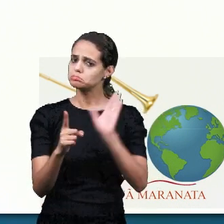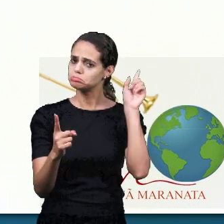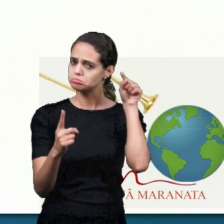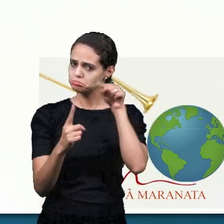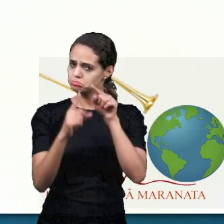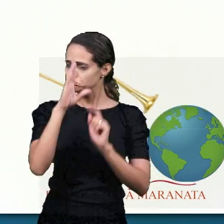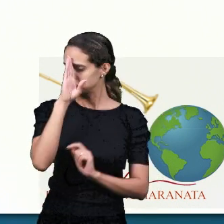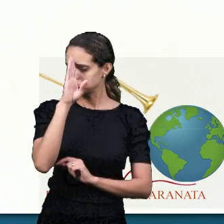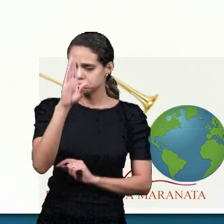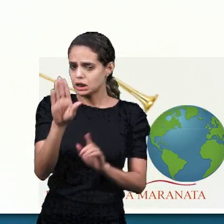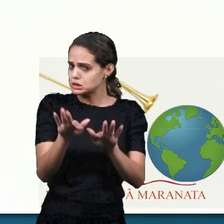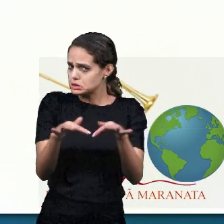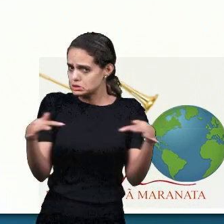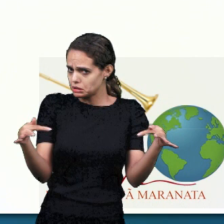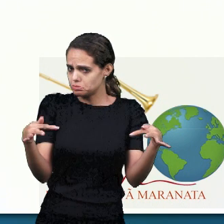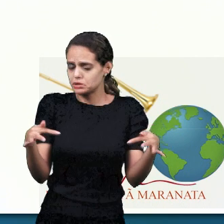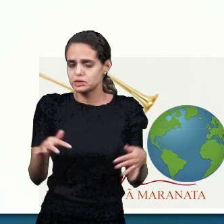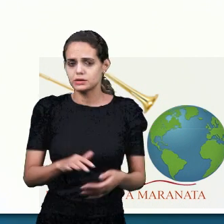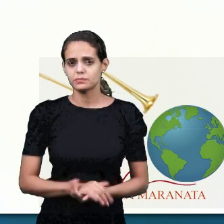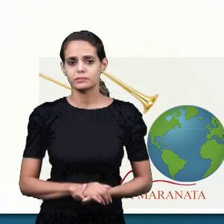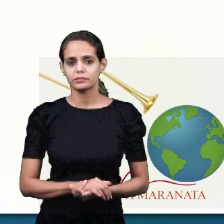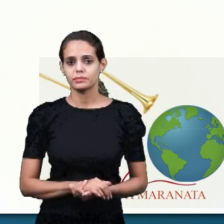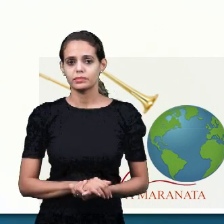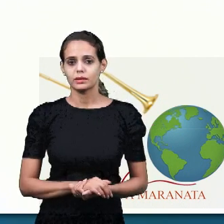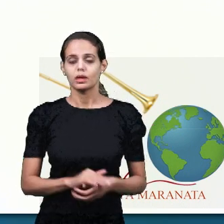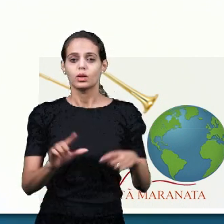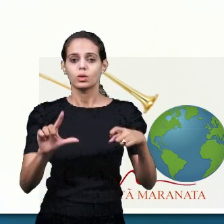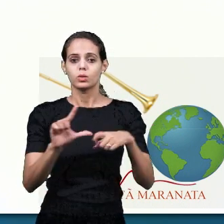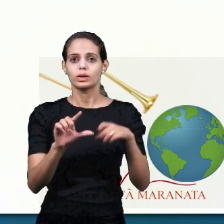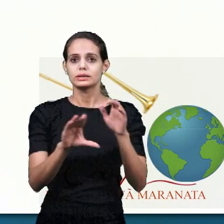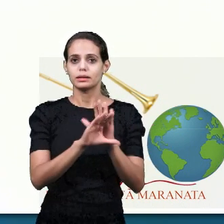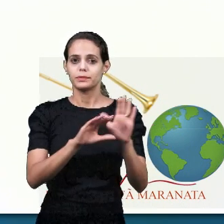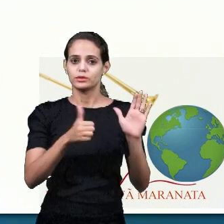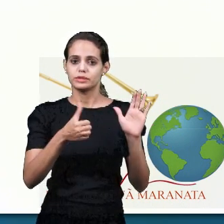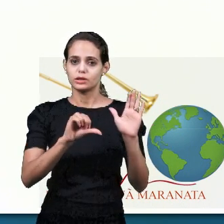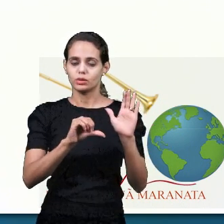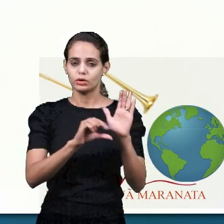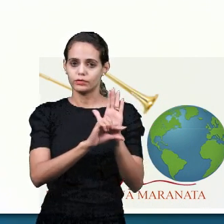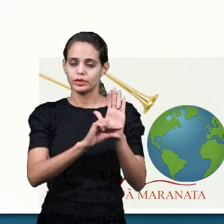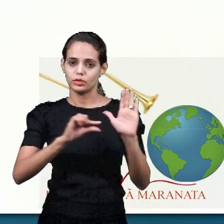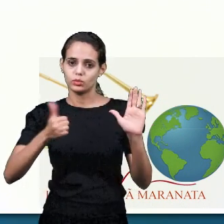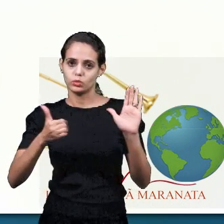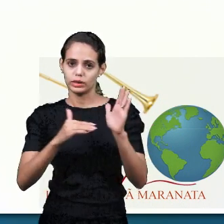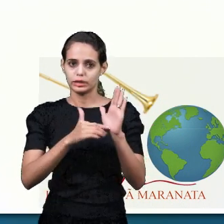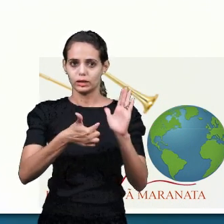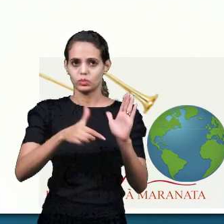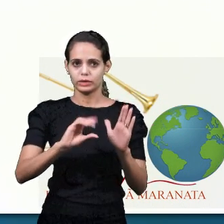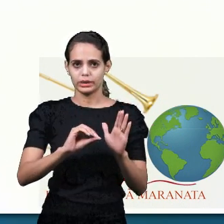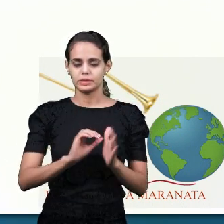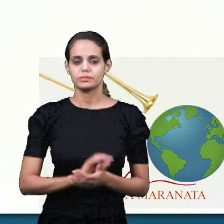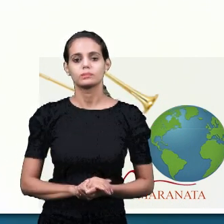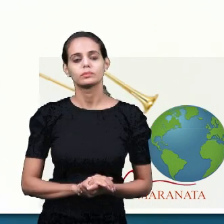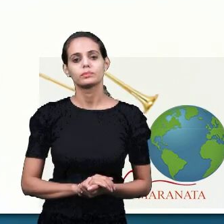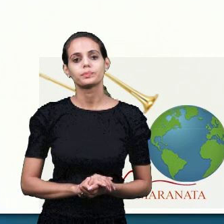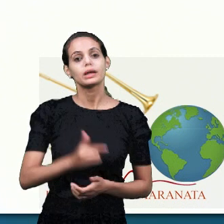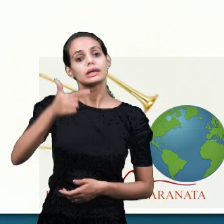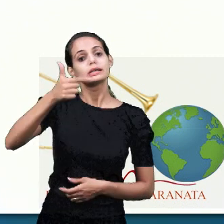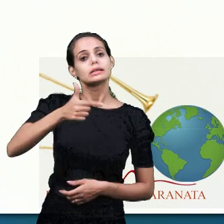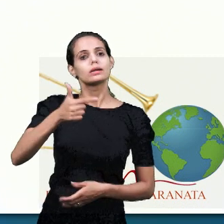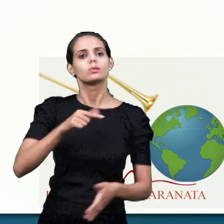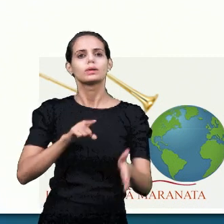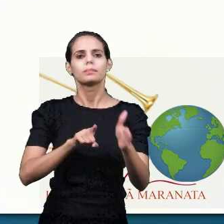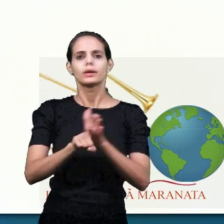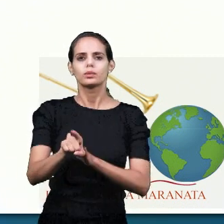qui se trouve dans ce texte, Luc, chapitre 19, de 1 à 10. Deuxième question. Quels ont été les faits